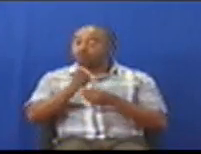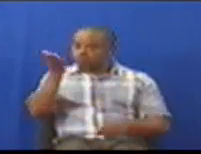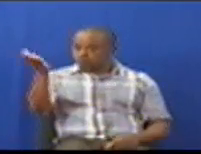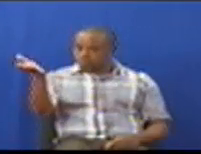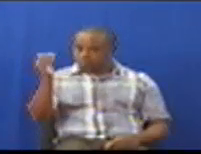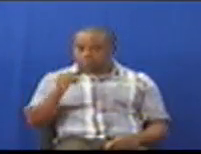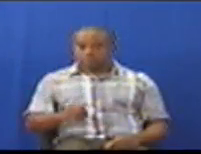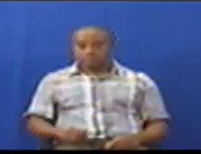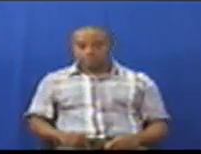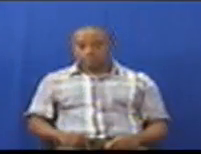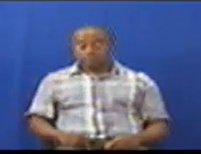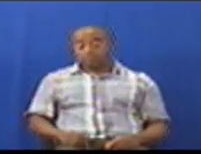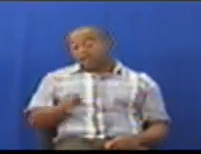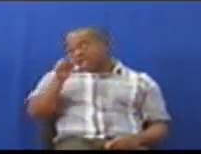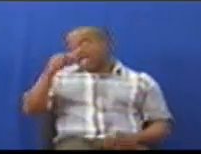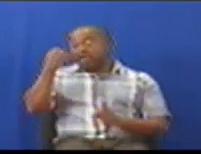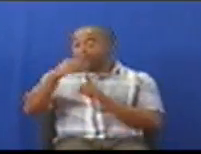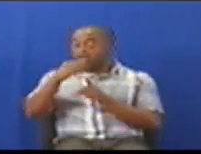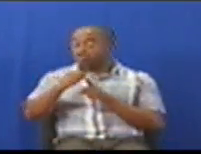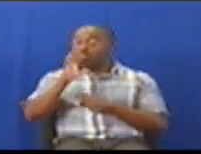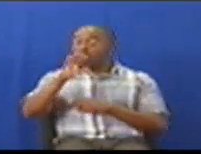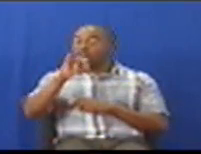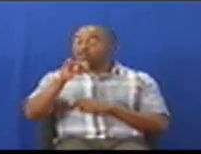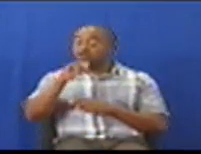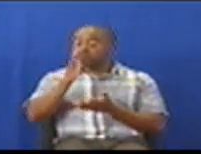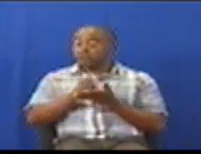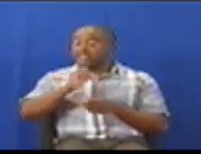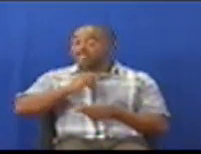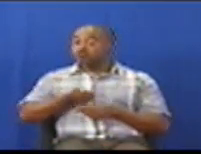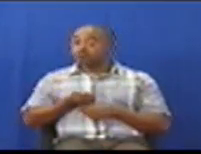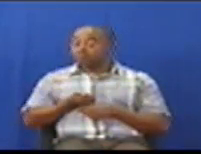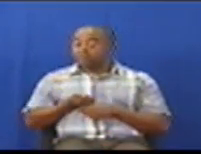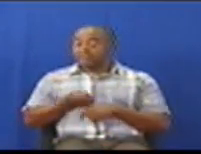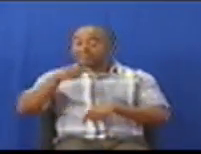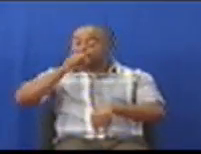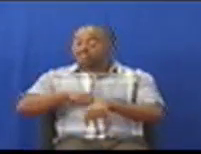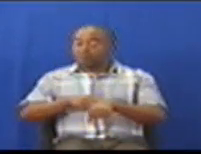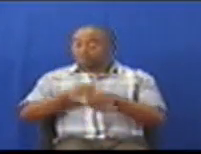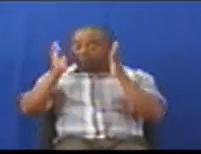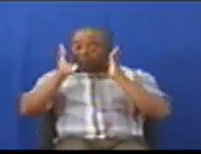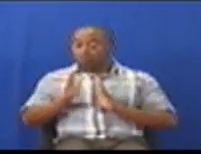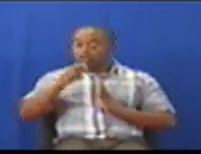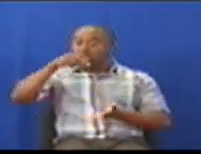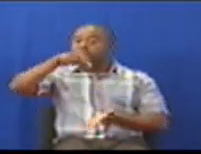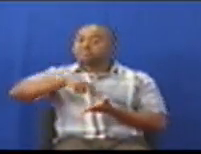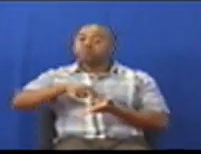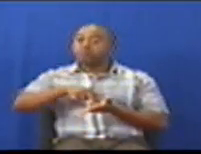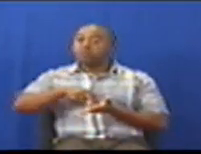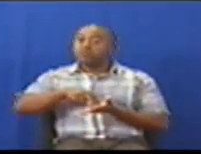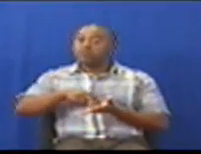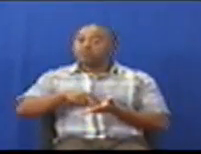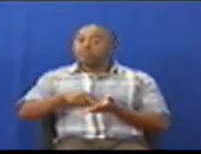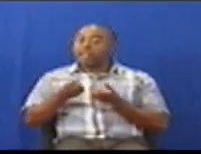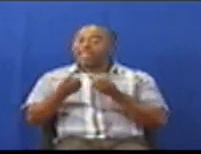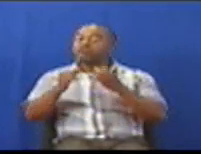kama maneno hayo yanaruhusiwa wakati mbunge anaposimama na kutoa taarifa kwa mujibu